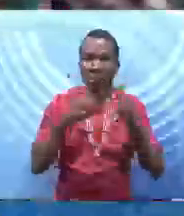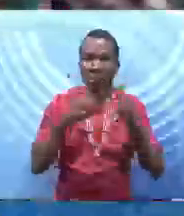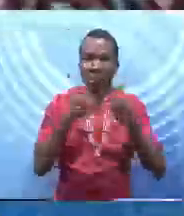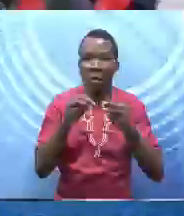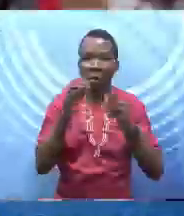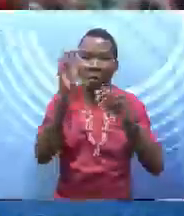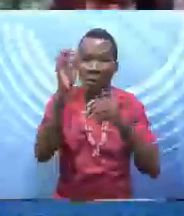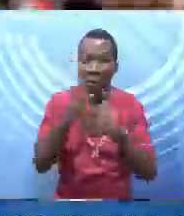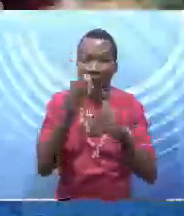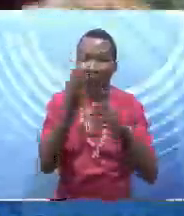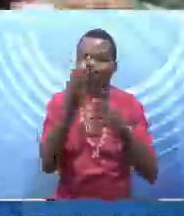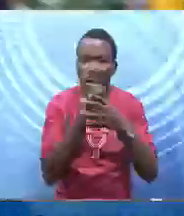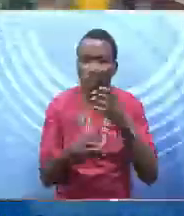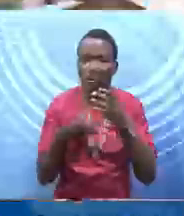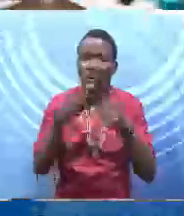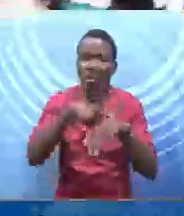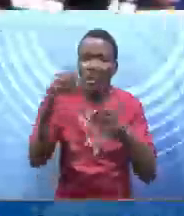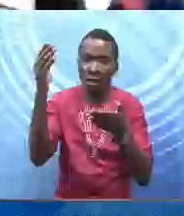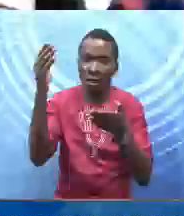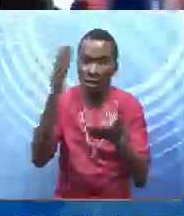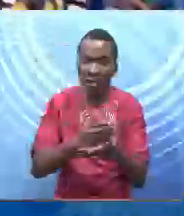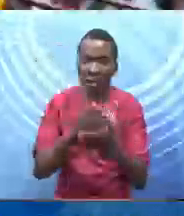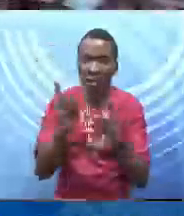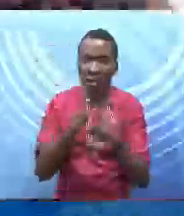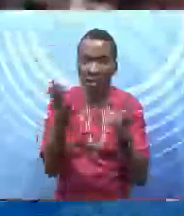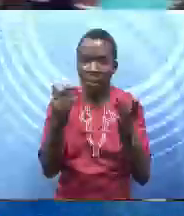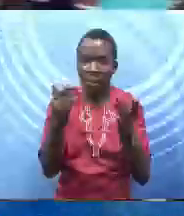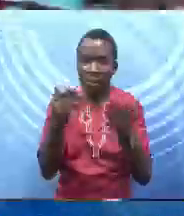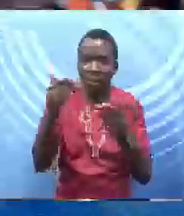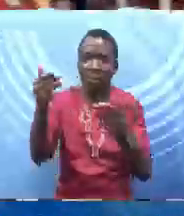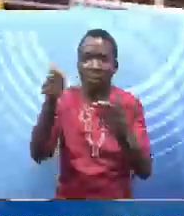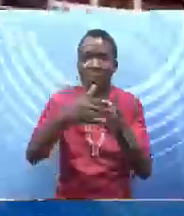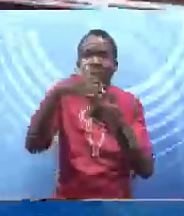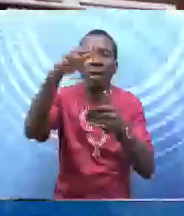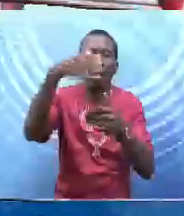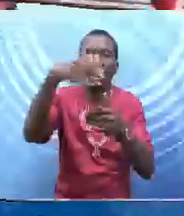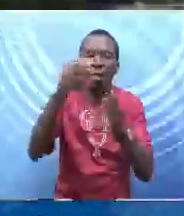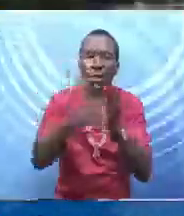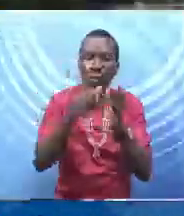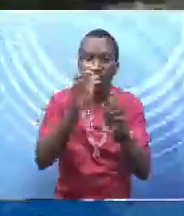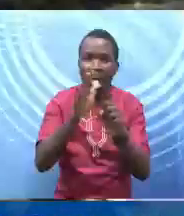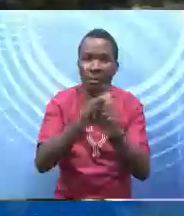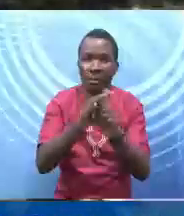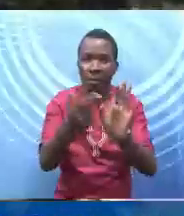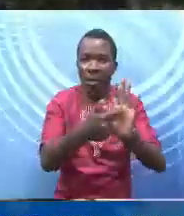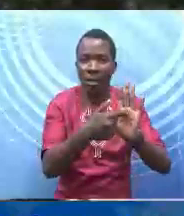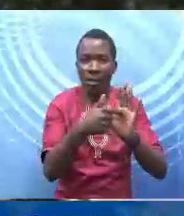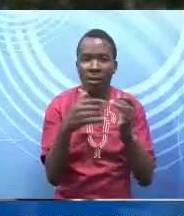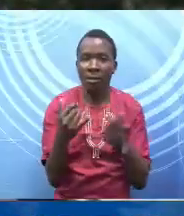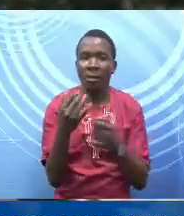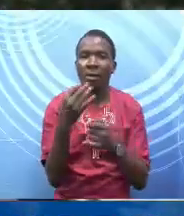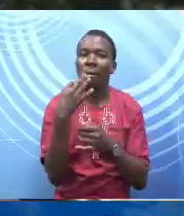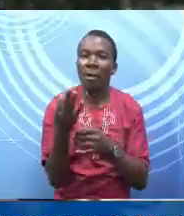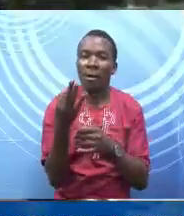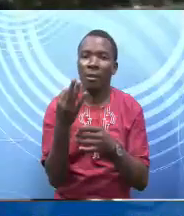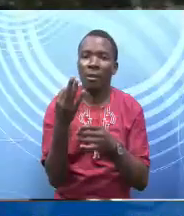n'amasaha bafungishirizwaho ndetse na bamwe mu bakiriya babo babahejejwe hanze ndetse n'ikibazo cy'ubucucike bwahabone. Kuri uwa gatatu mu karere ka